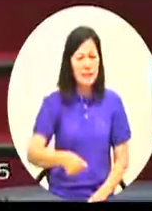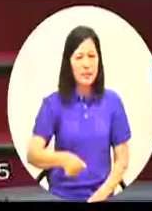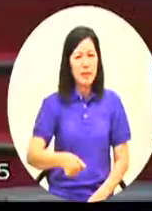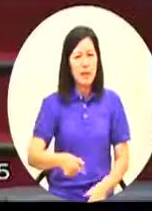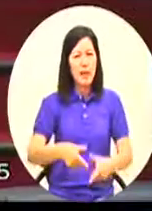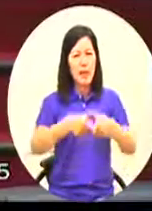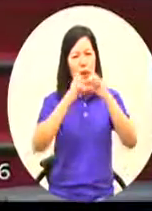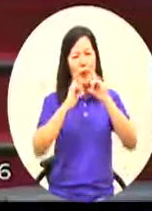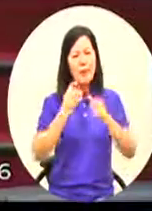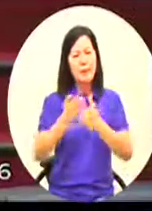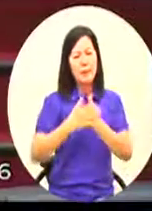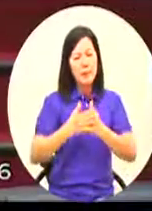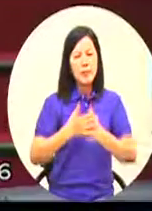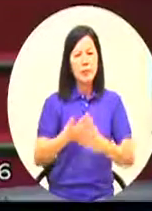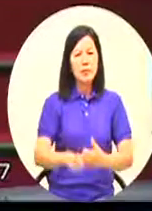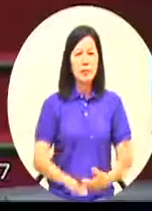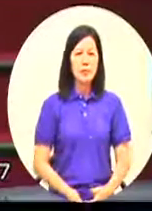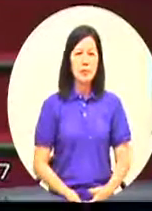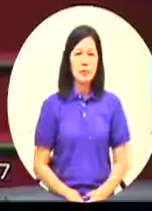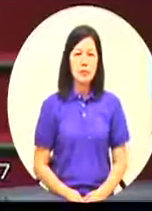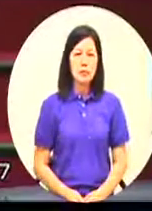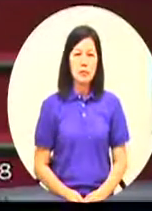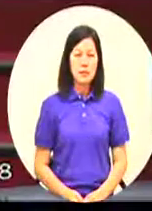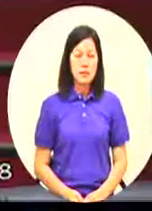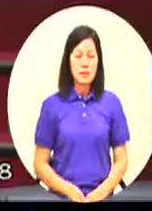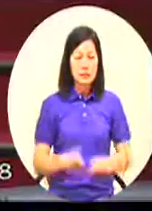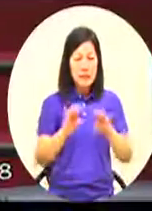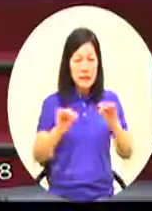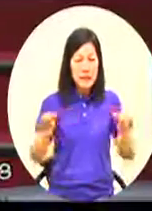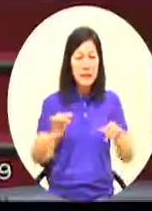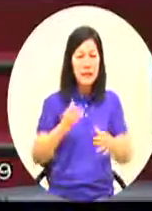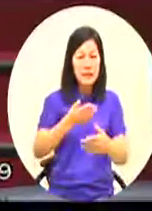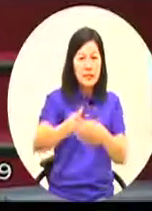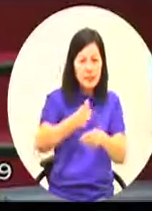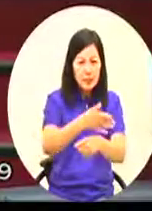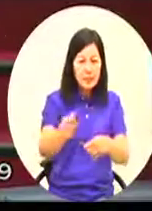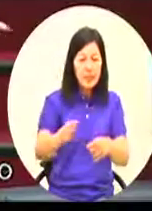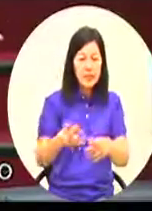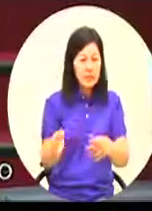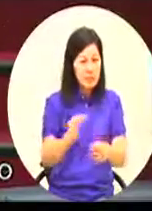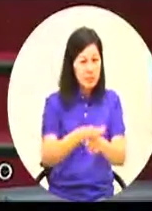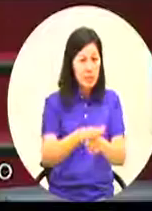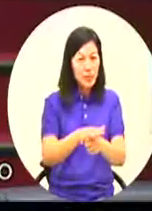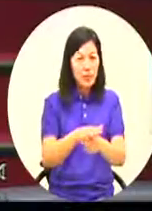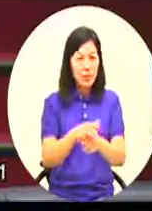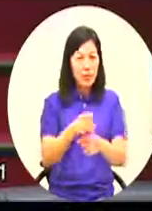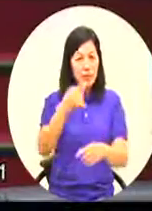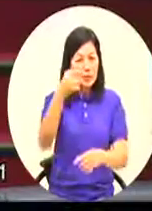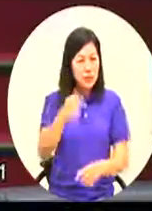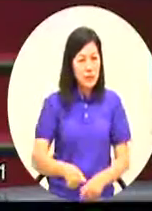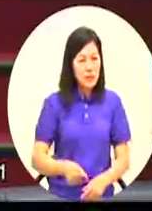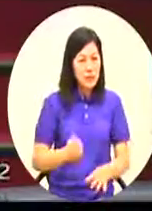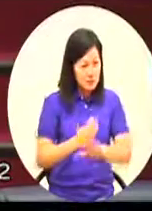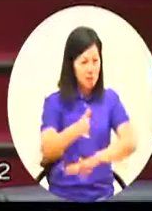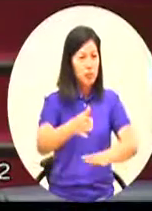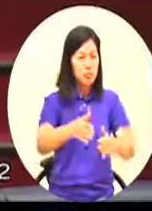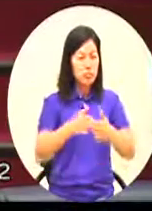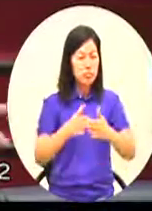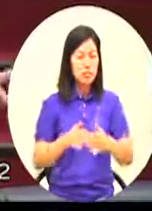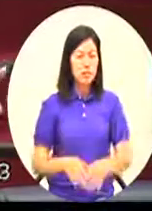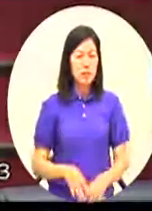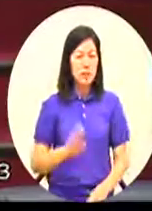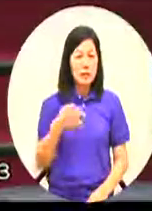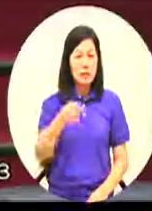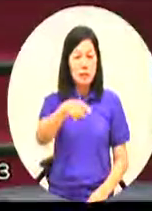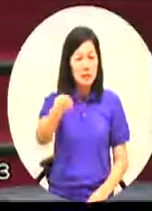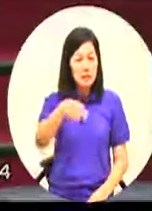嘛，难道按照这个土地分配的这个分配的这个经费应该不止1亿啊？可是你们